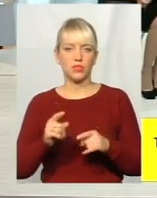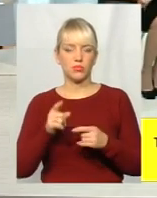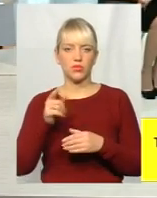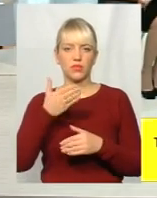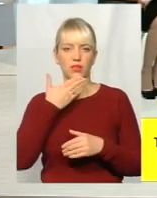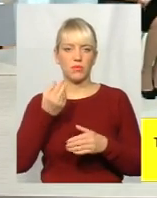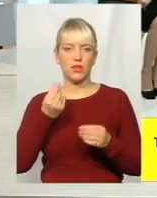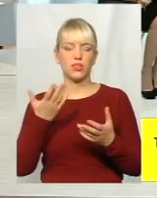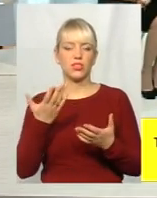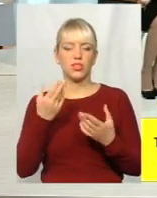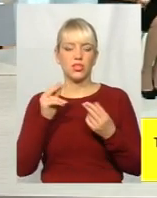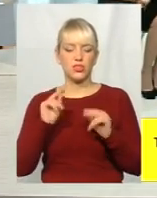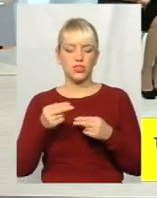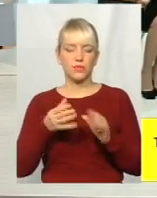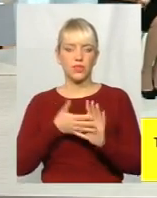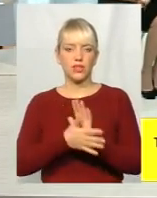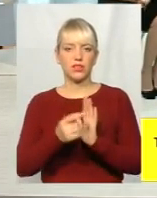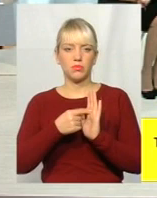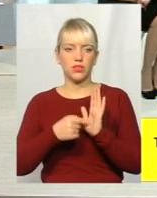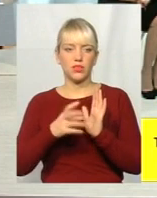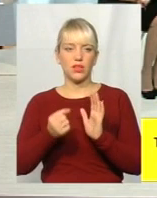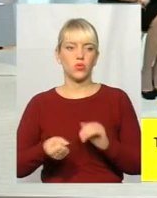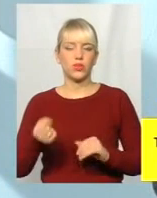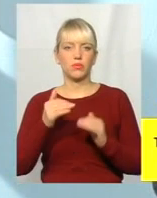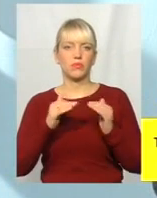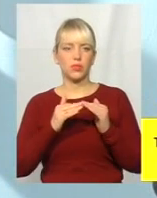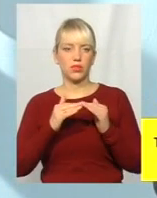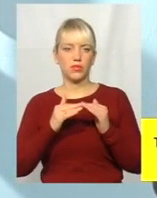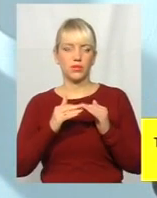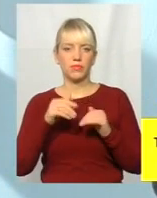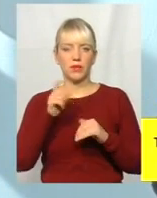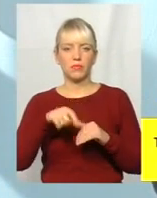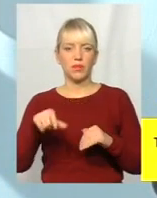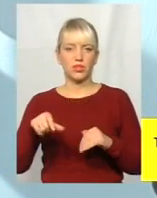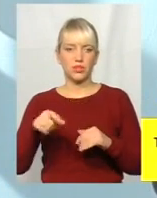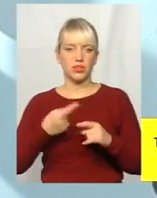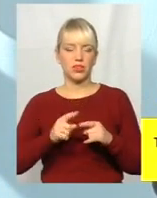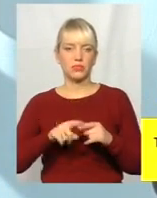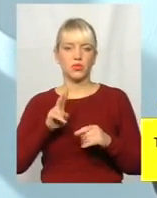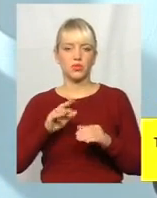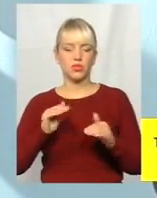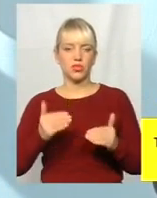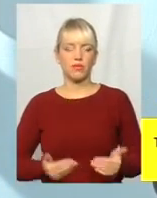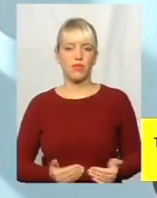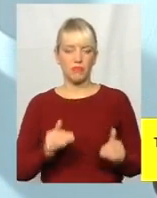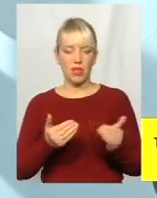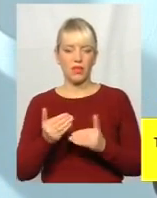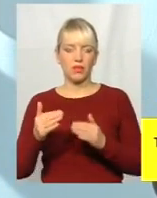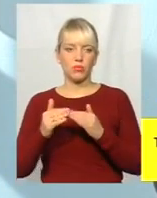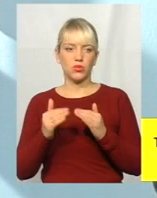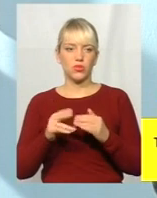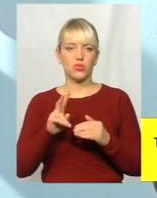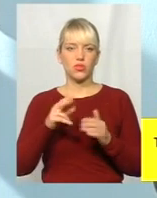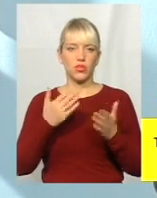мають чим витрати поділити на утримання будинку. Так би будемо говорити мешканцям, тим, що живуть в маленьких будиночках, що якщо